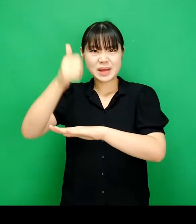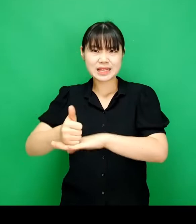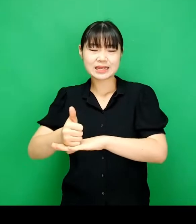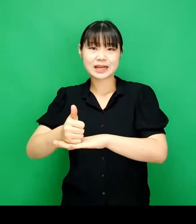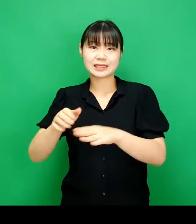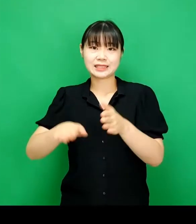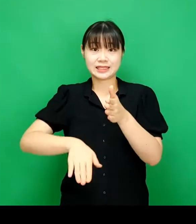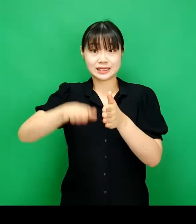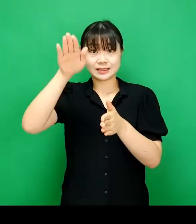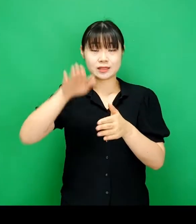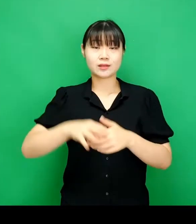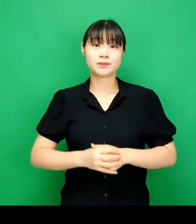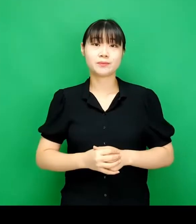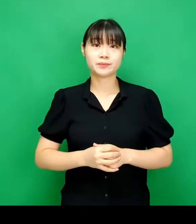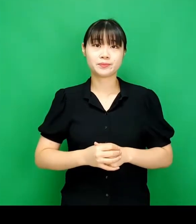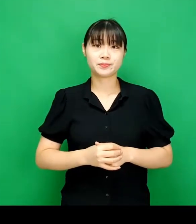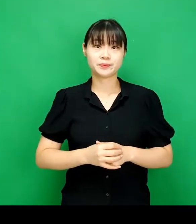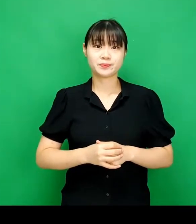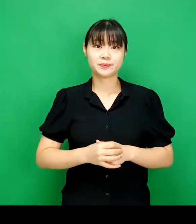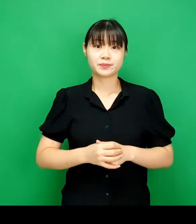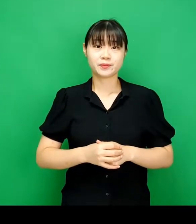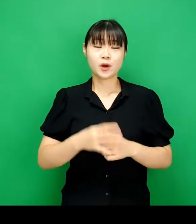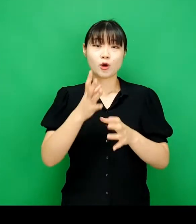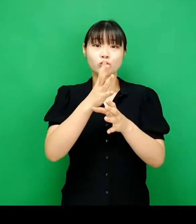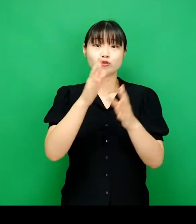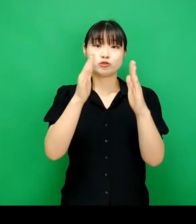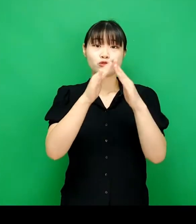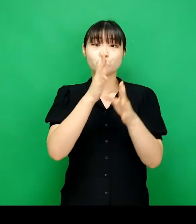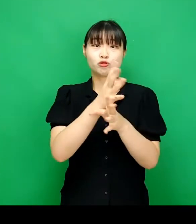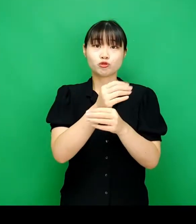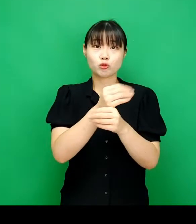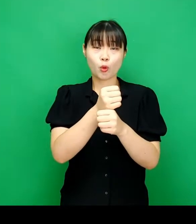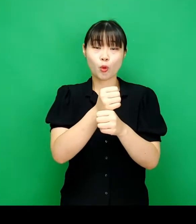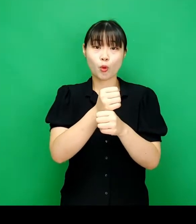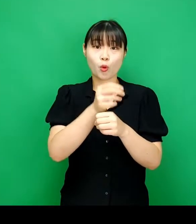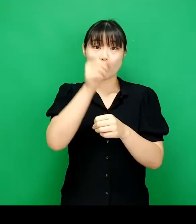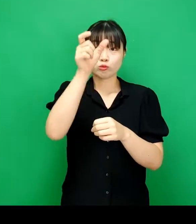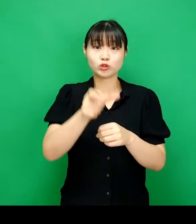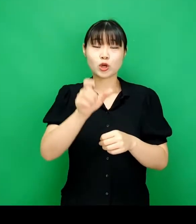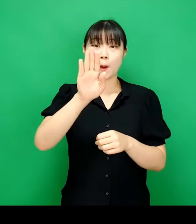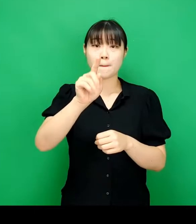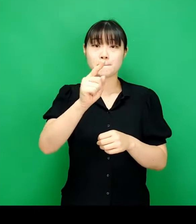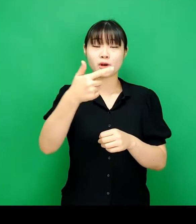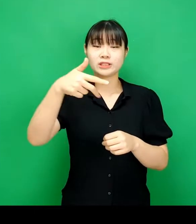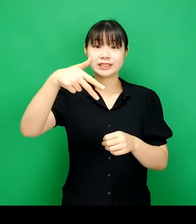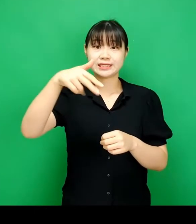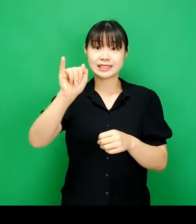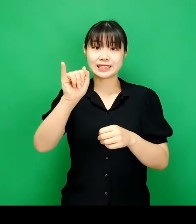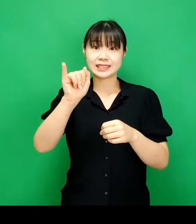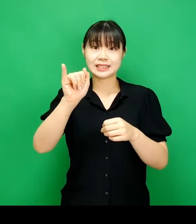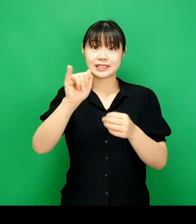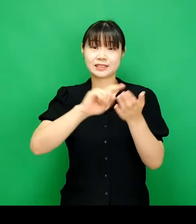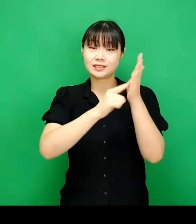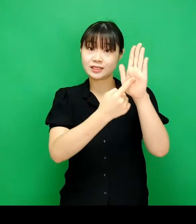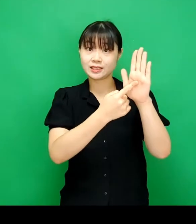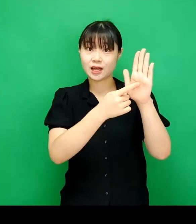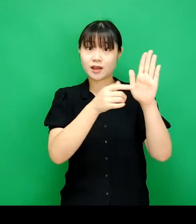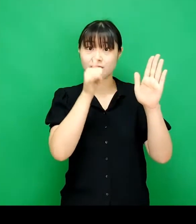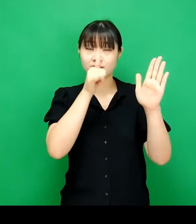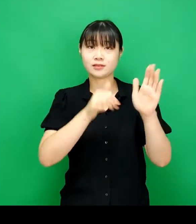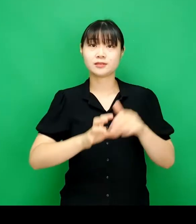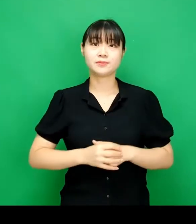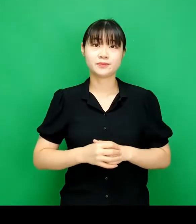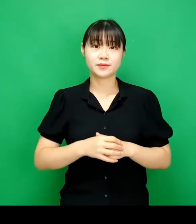맨 끝까지 채워줍니다. 주소 문자열에서 번지가 등장하는 위치를